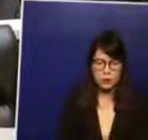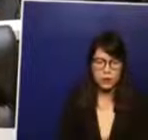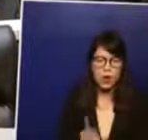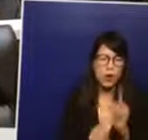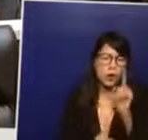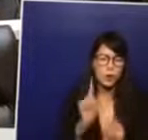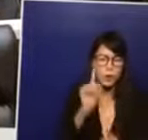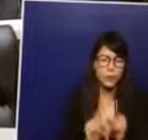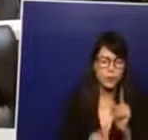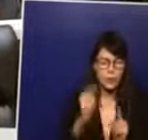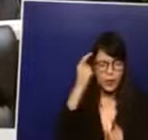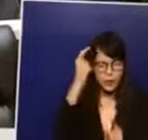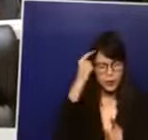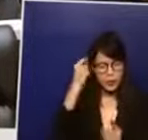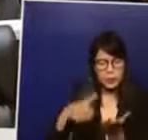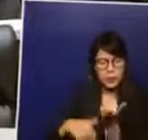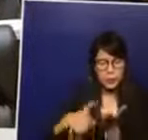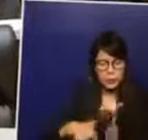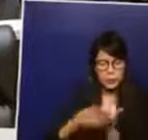เพื่อคิดคำนวณภาษี